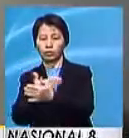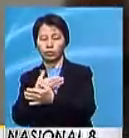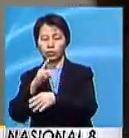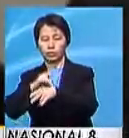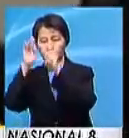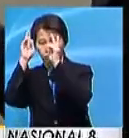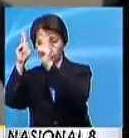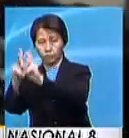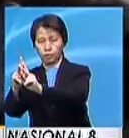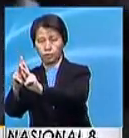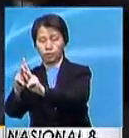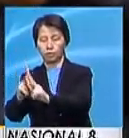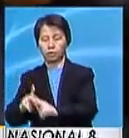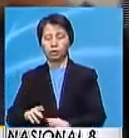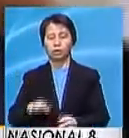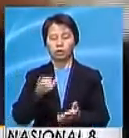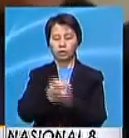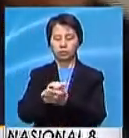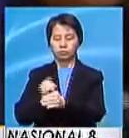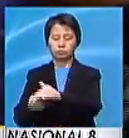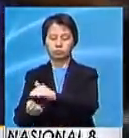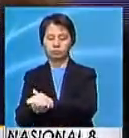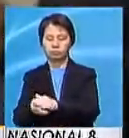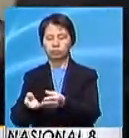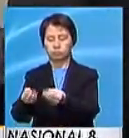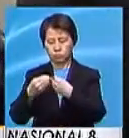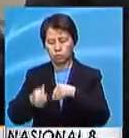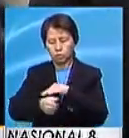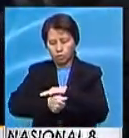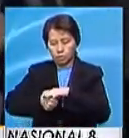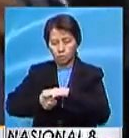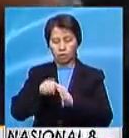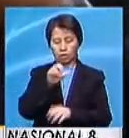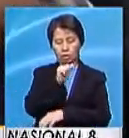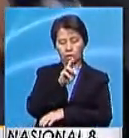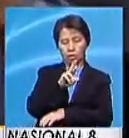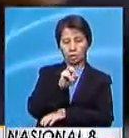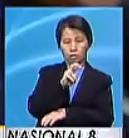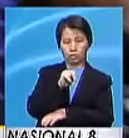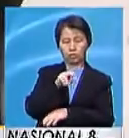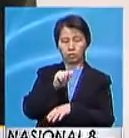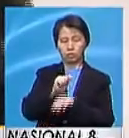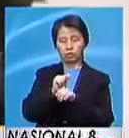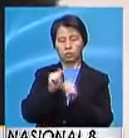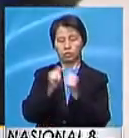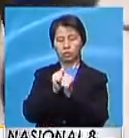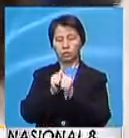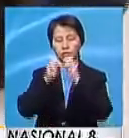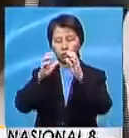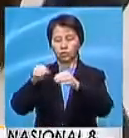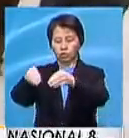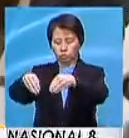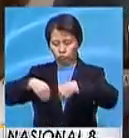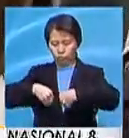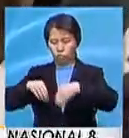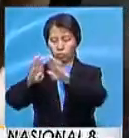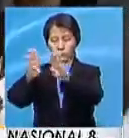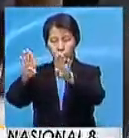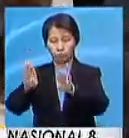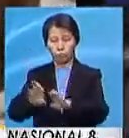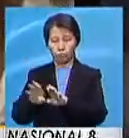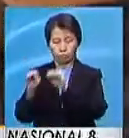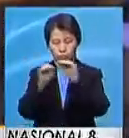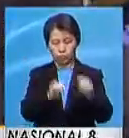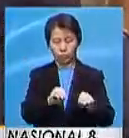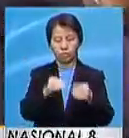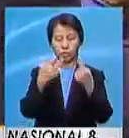Kuantan. Suapan itu didakwa untuk memberi pelindungan kepada Anurul Hirak dengan cara menjual borang pemindahan mineral